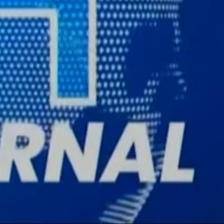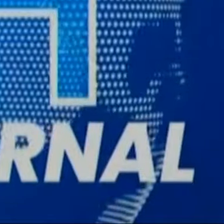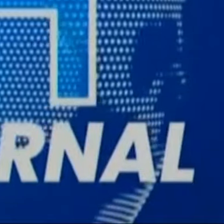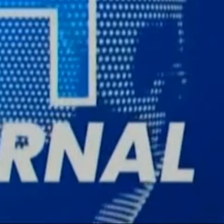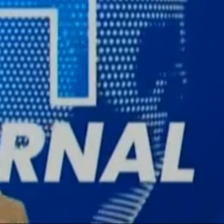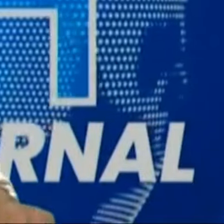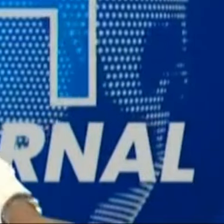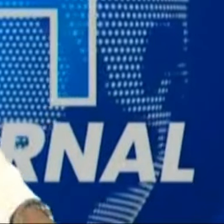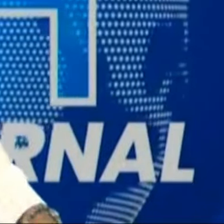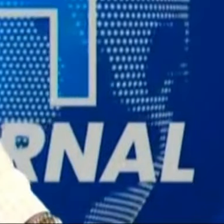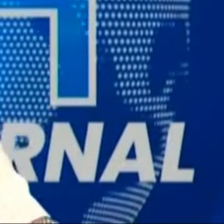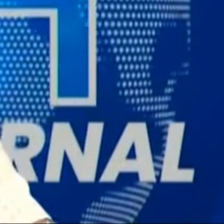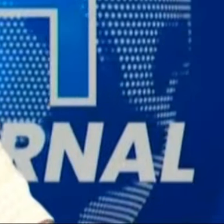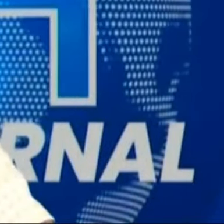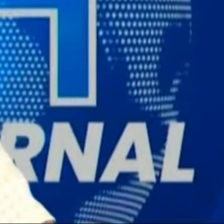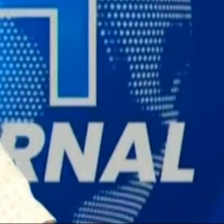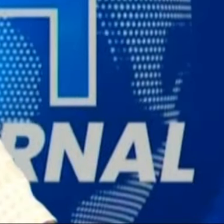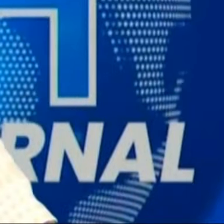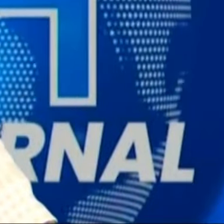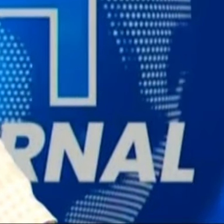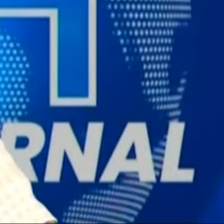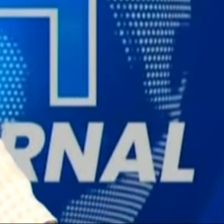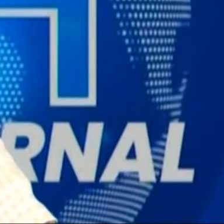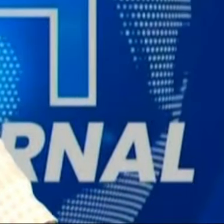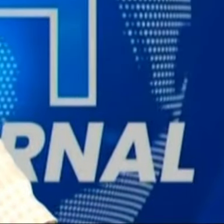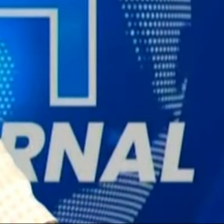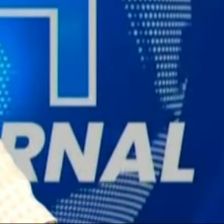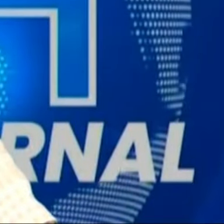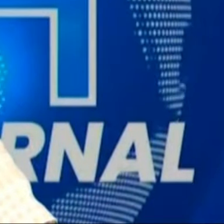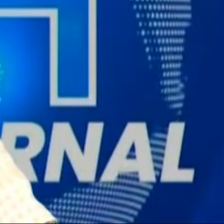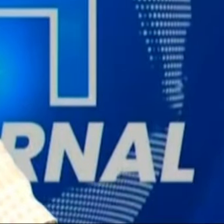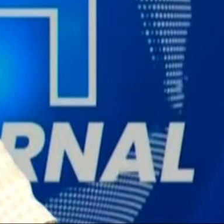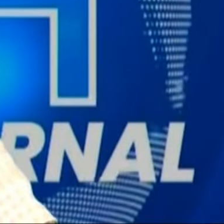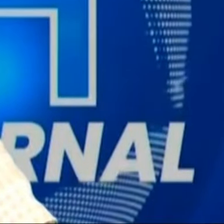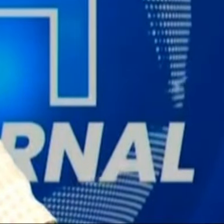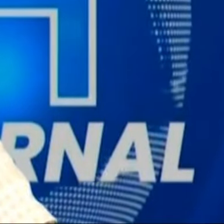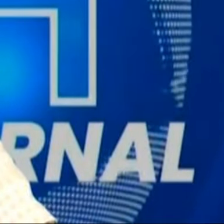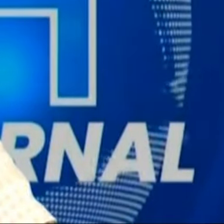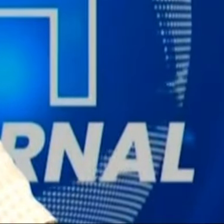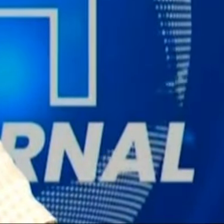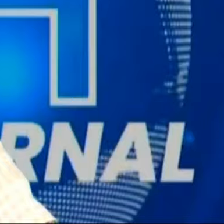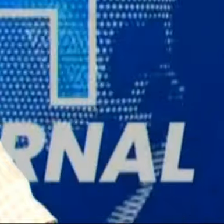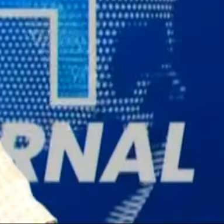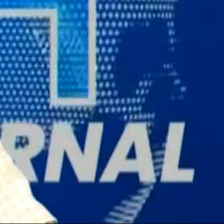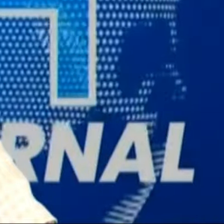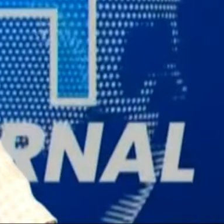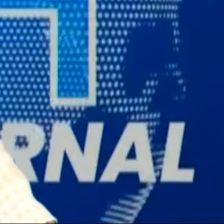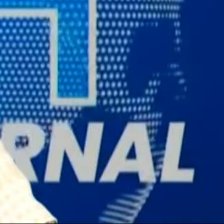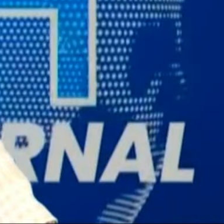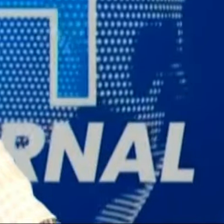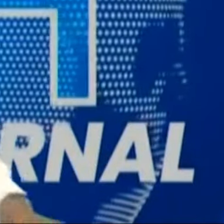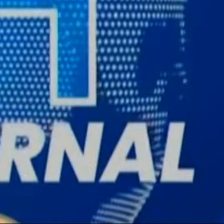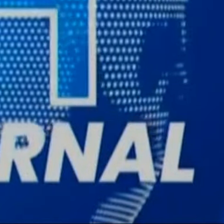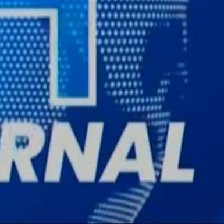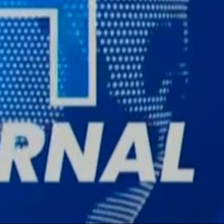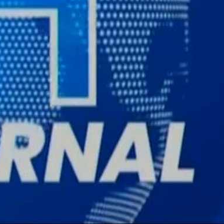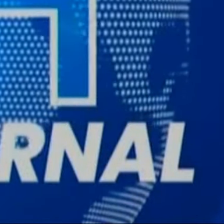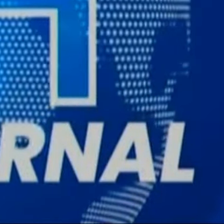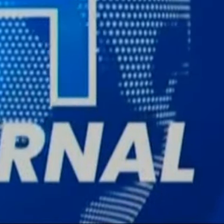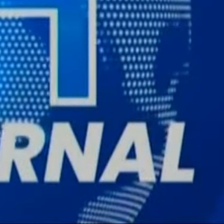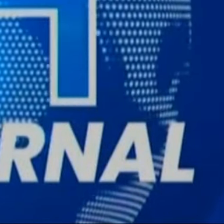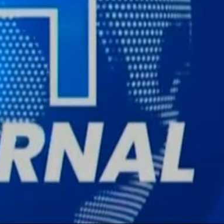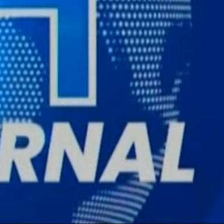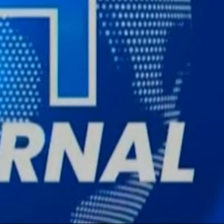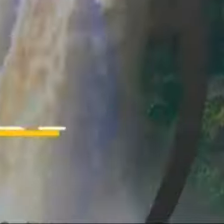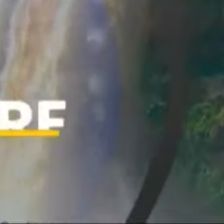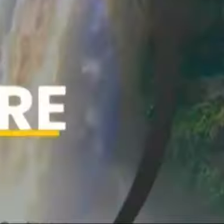Mesdames, Messieurs, bonsoir. À la une de l'actualité, d'une capacité de 10,5 MW, la mise en service de la centrale hydroélectrique de Kakobola dans la